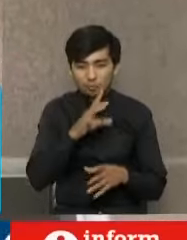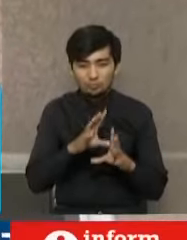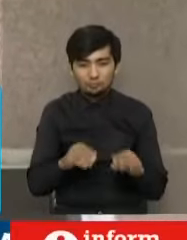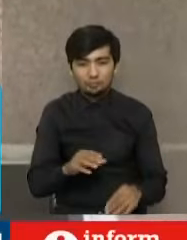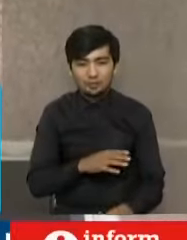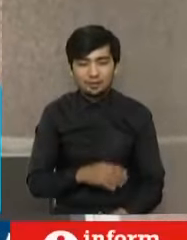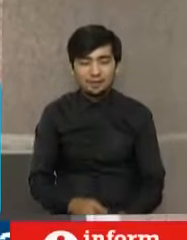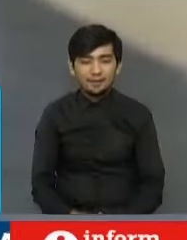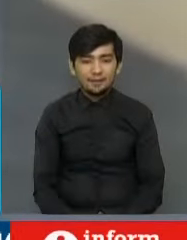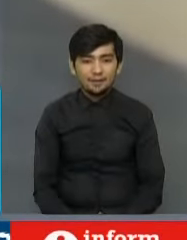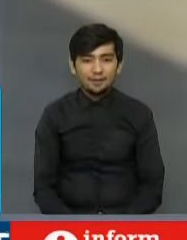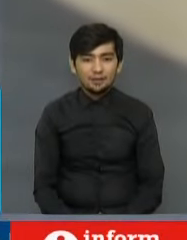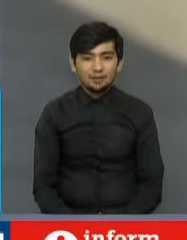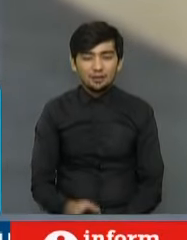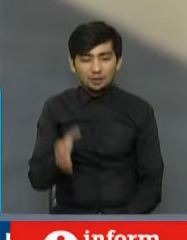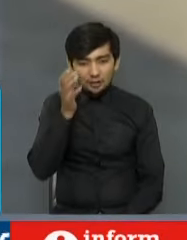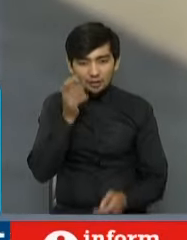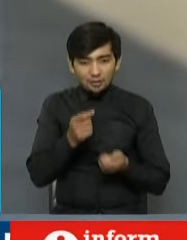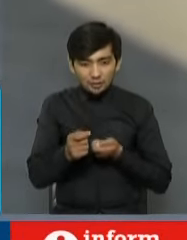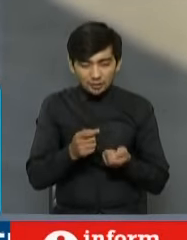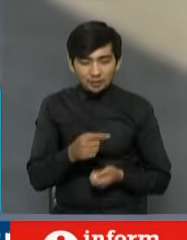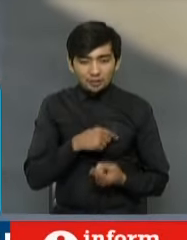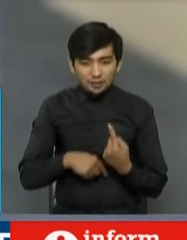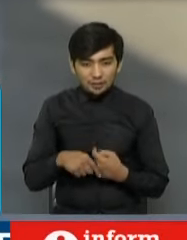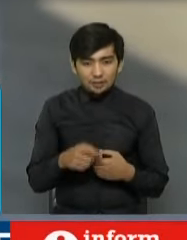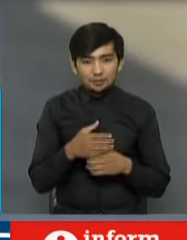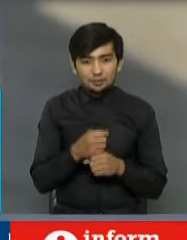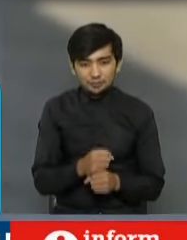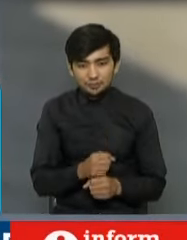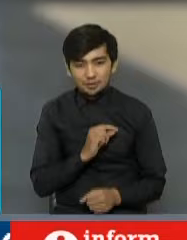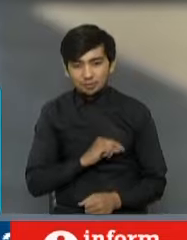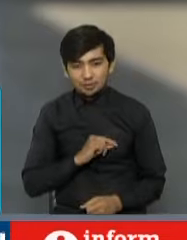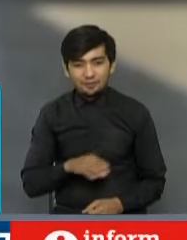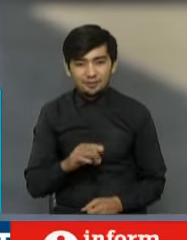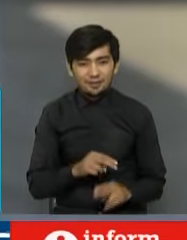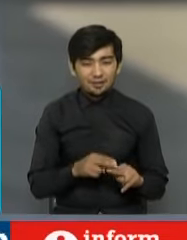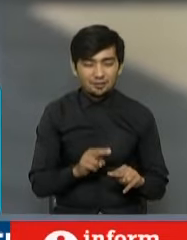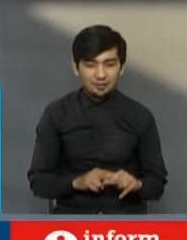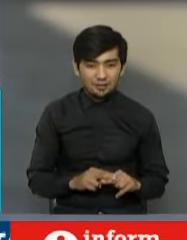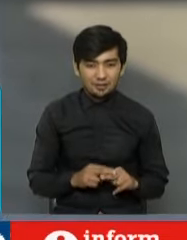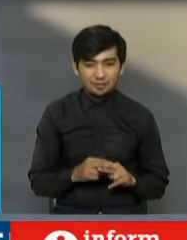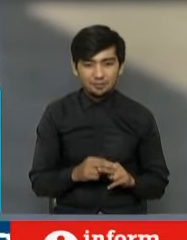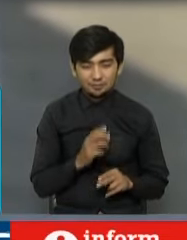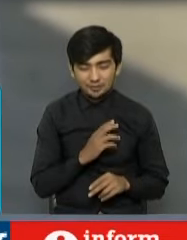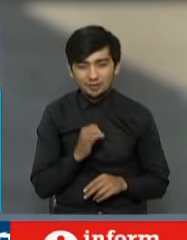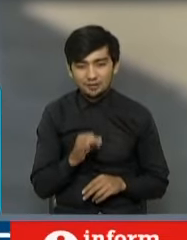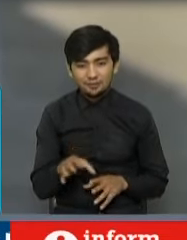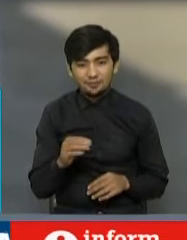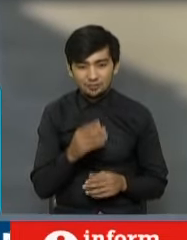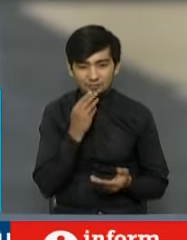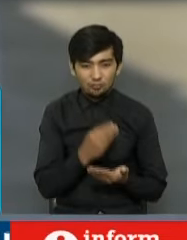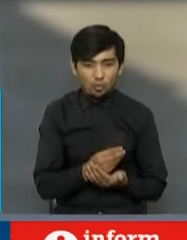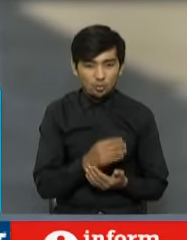Біздің тарапымыздан, білім бөлімі тарапынан қысқарған қызметкерлердің барлығына тиісті мамандықтарына